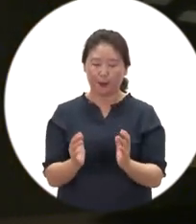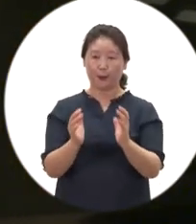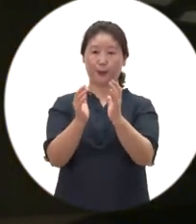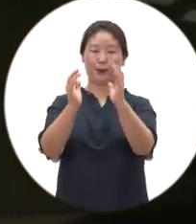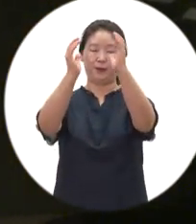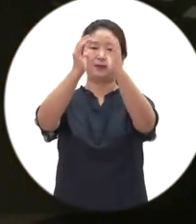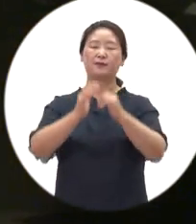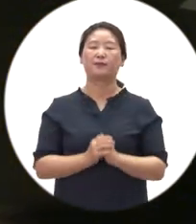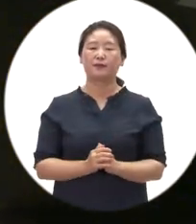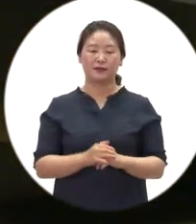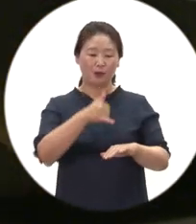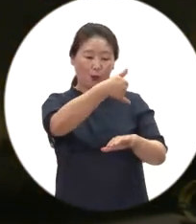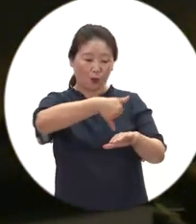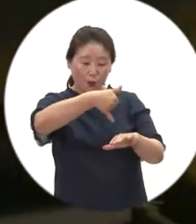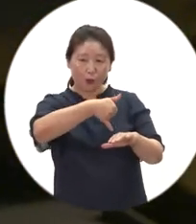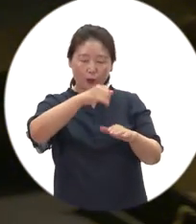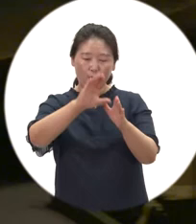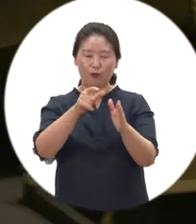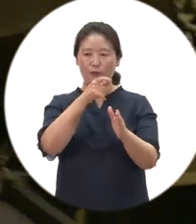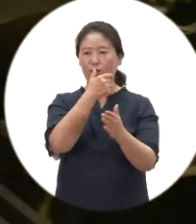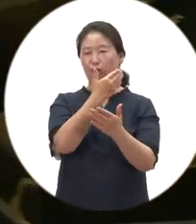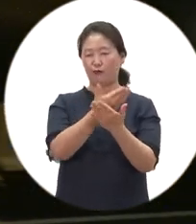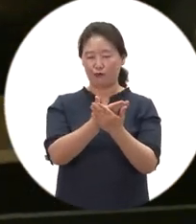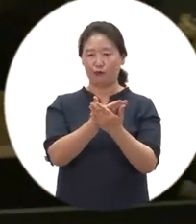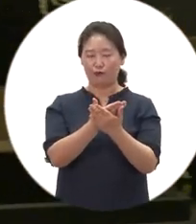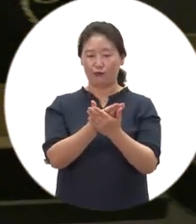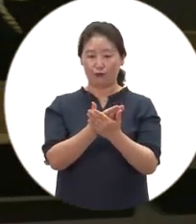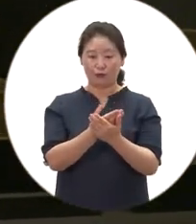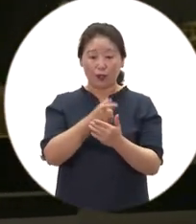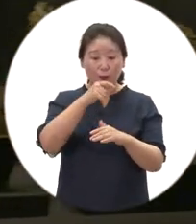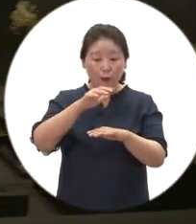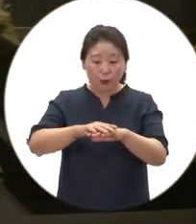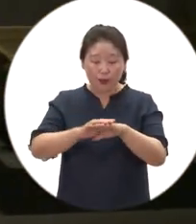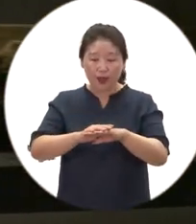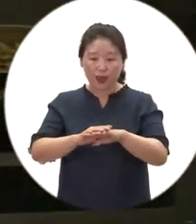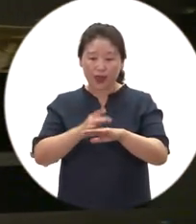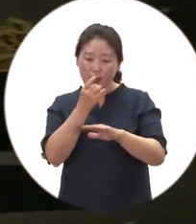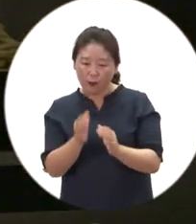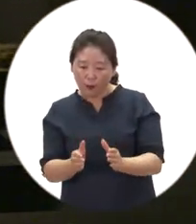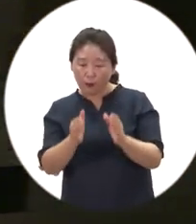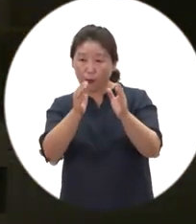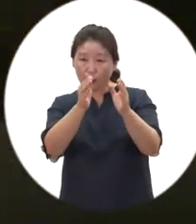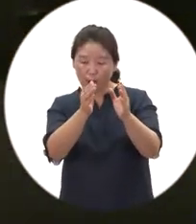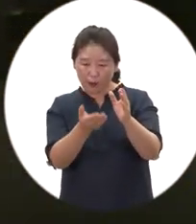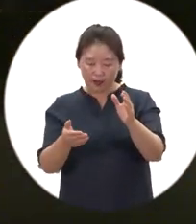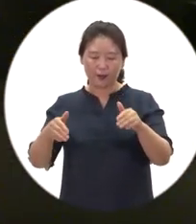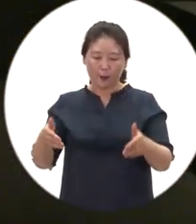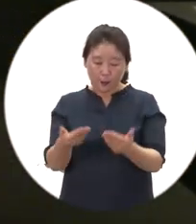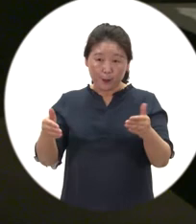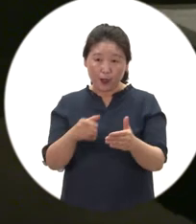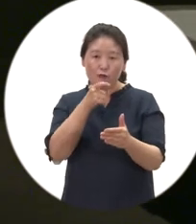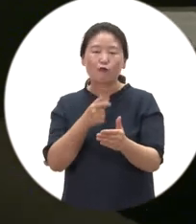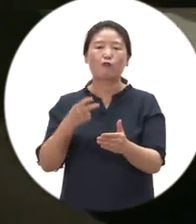자란 시기입니다. 농사에 물은 꼭 필요한데 메마른 논에는 벼가 잘 자라도록 용두레,